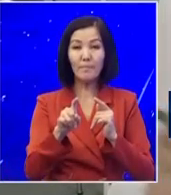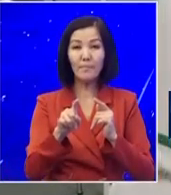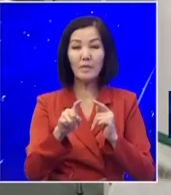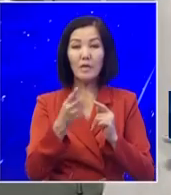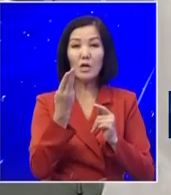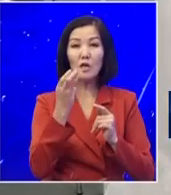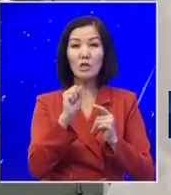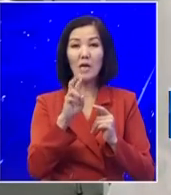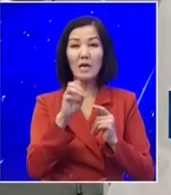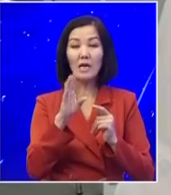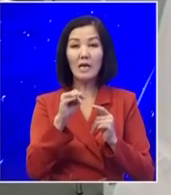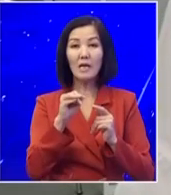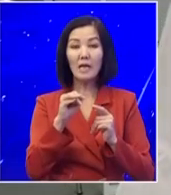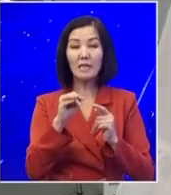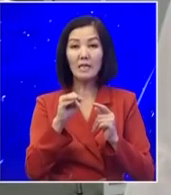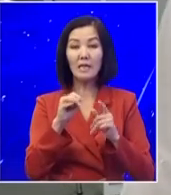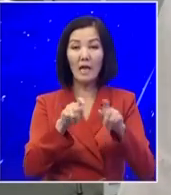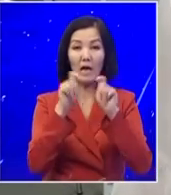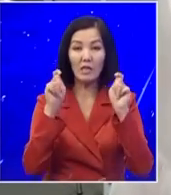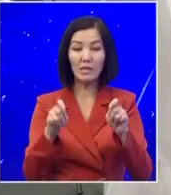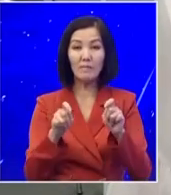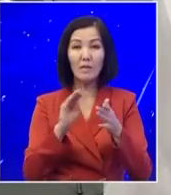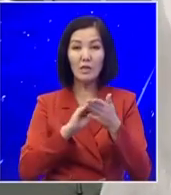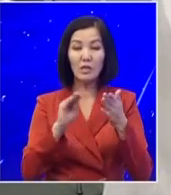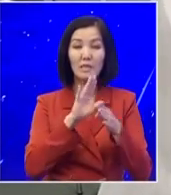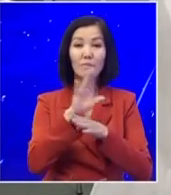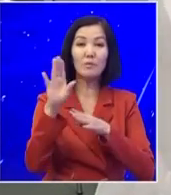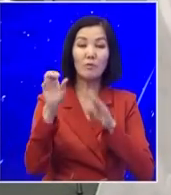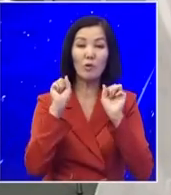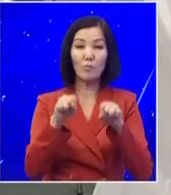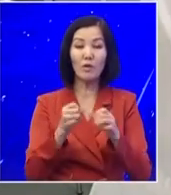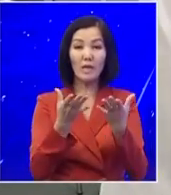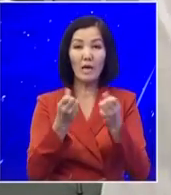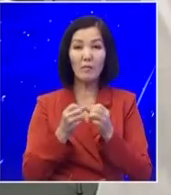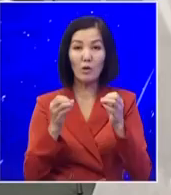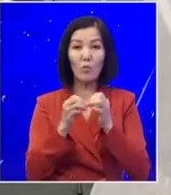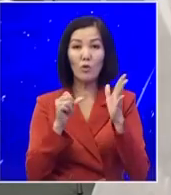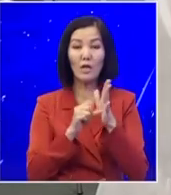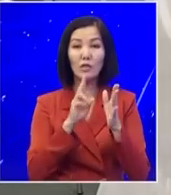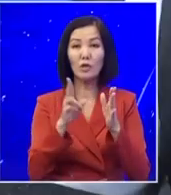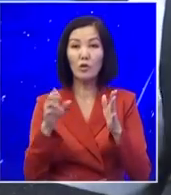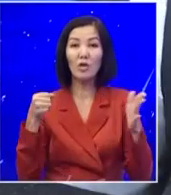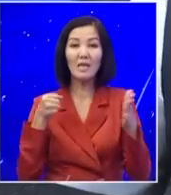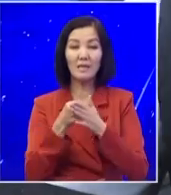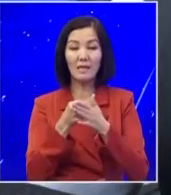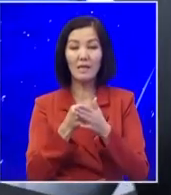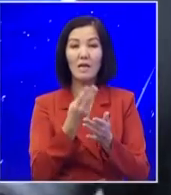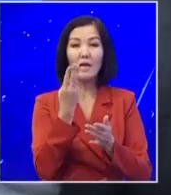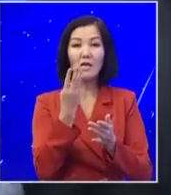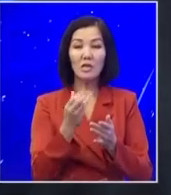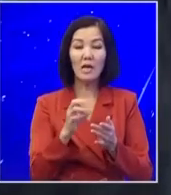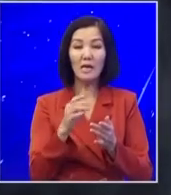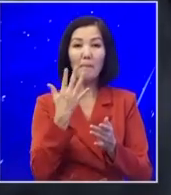шандырақ пилоттық жобасы деген жерге кіріп, өтінімізді бере аласыз. Өтінімдер қабылда 16-42-ке дейін жүреді. Шаңырақ